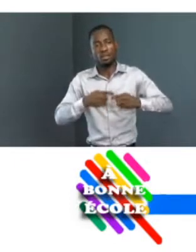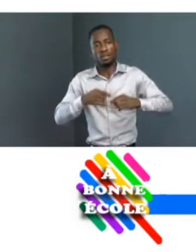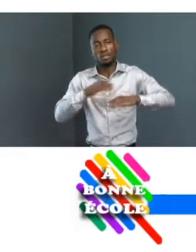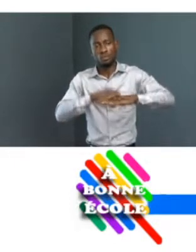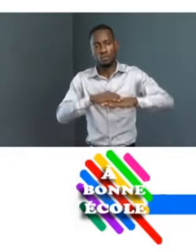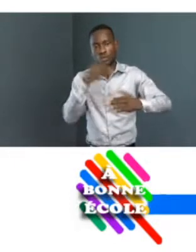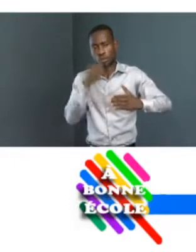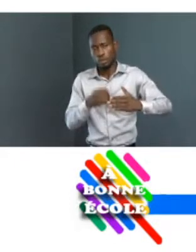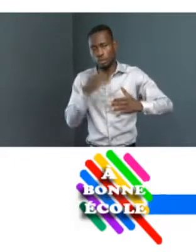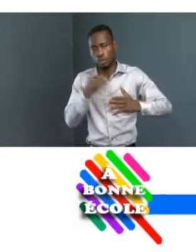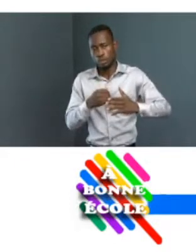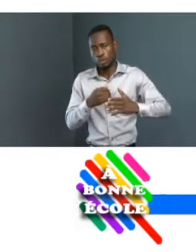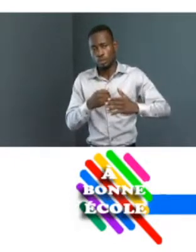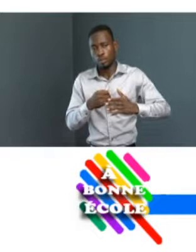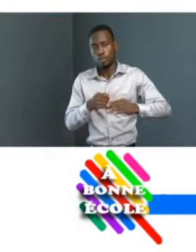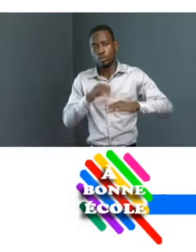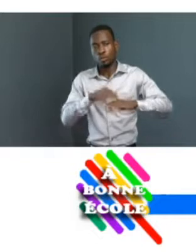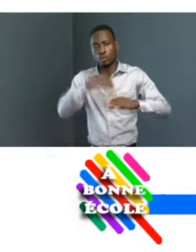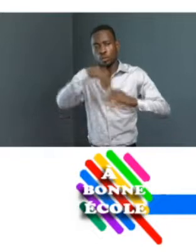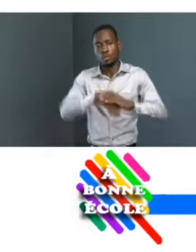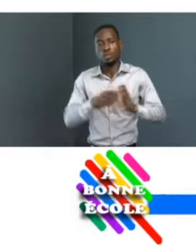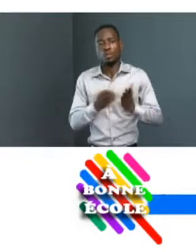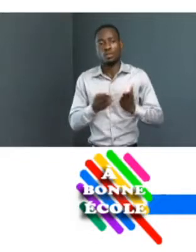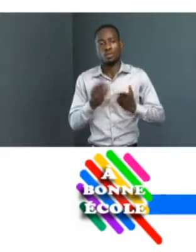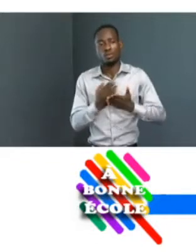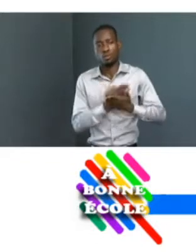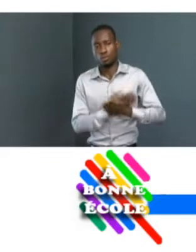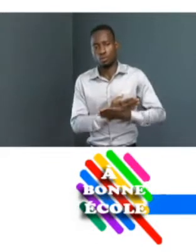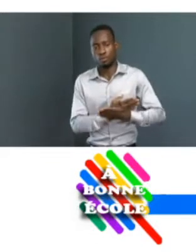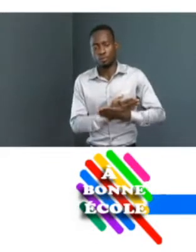schémas qui sont sûrement dans leur cahier de cours.